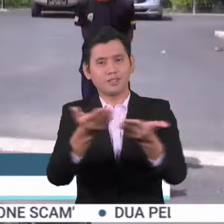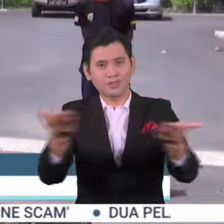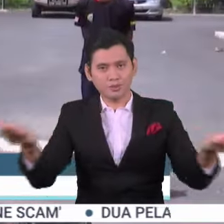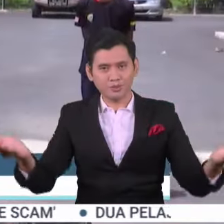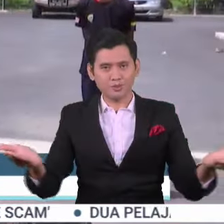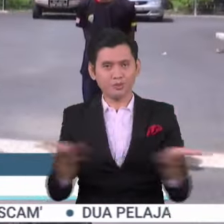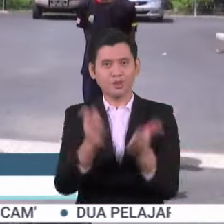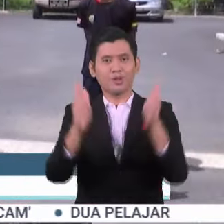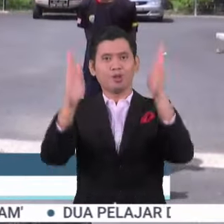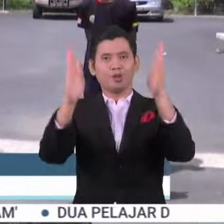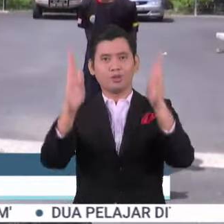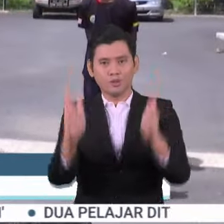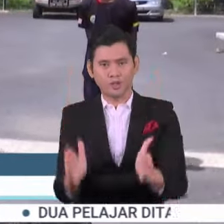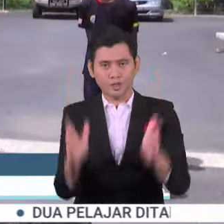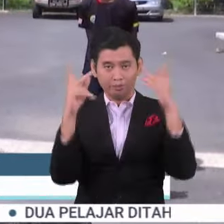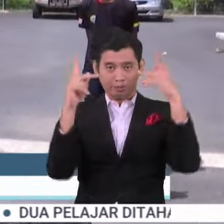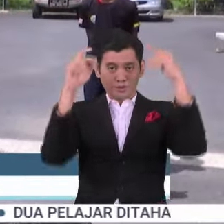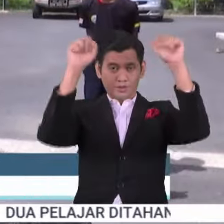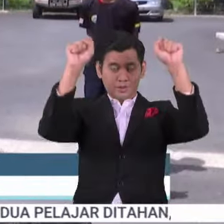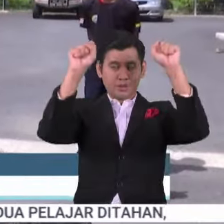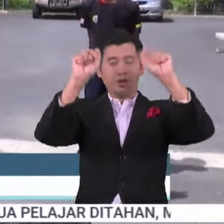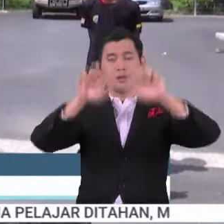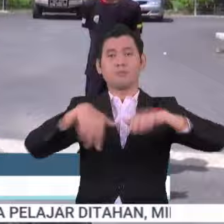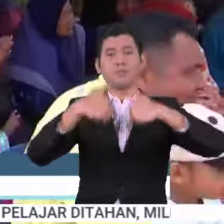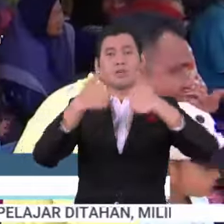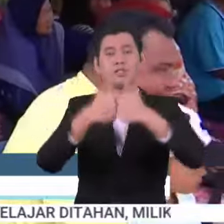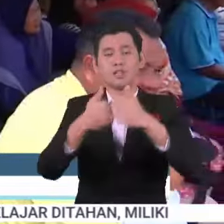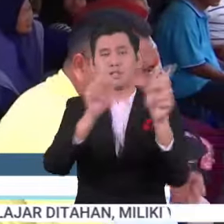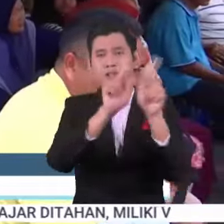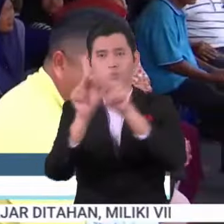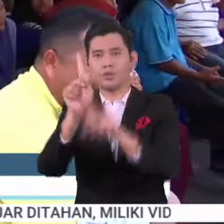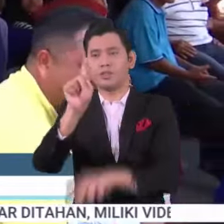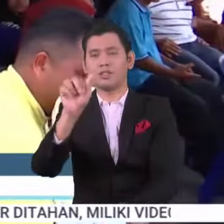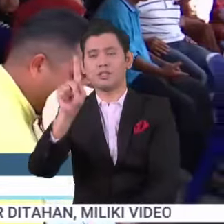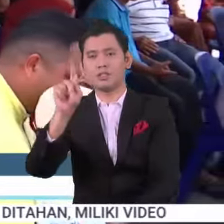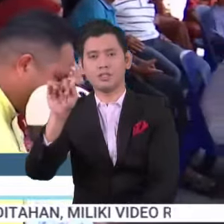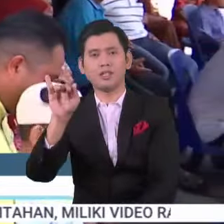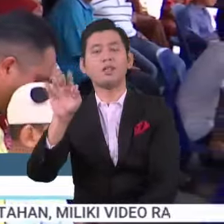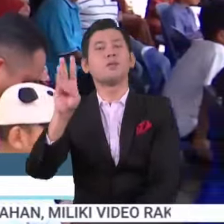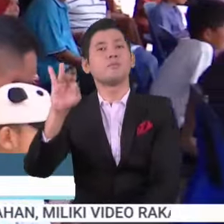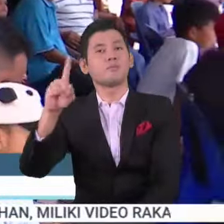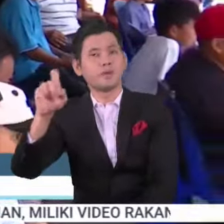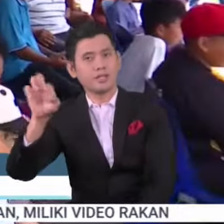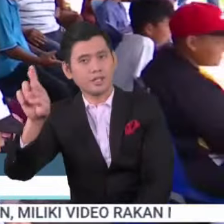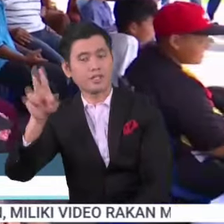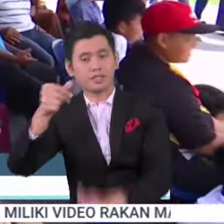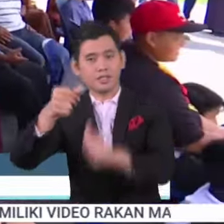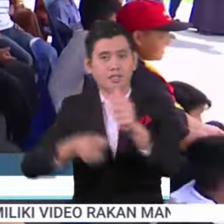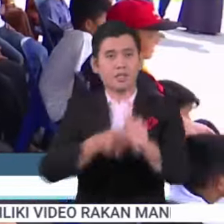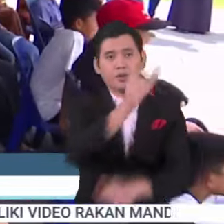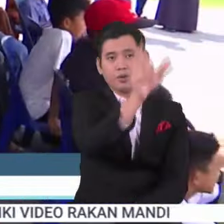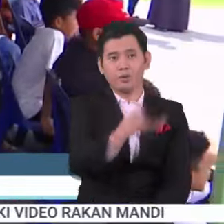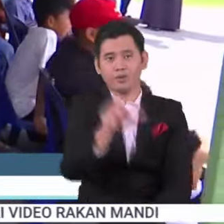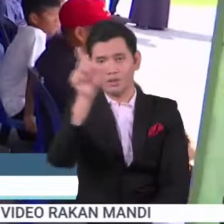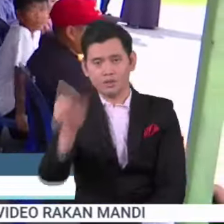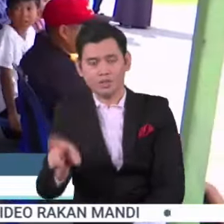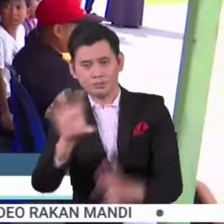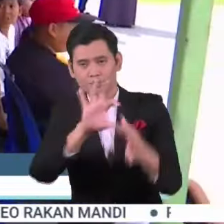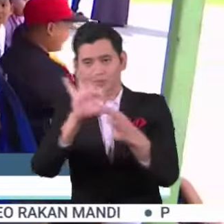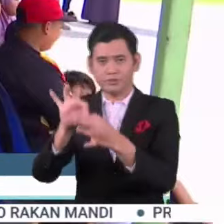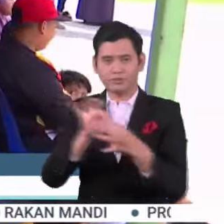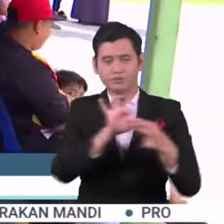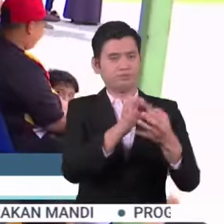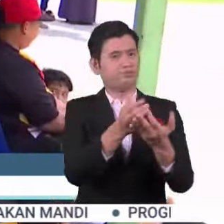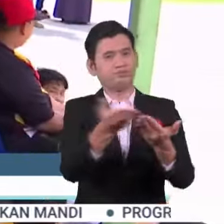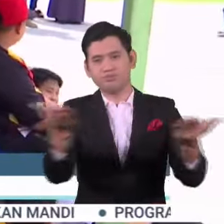komuniti pengerusi persatuan penduduk Kampung Titi tok Bandar Mohamad Darus berkata setiap penduduk saling memerlukan antara satu